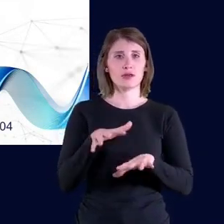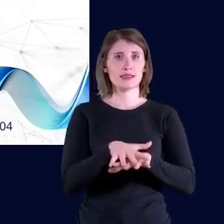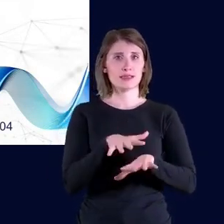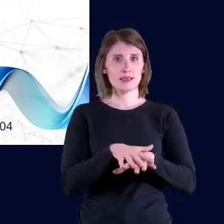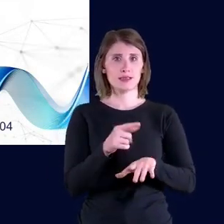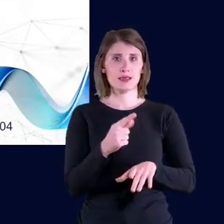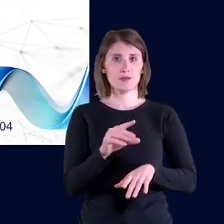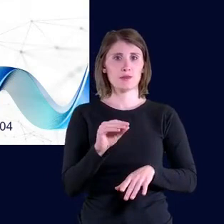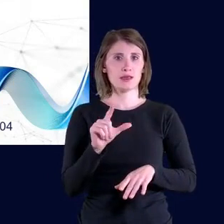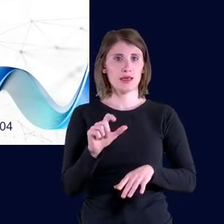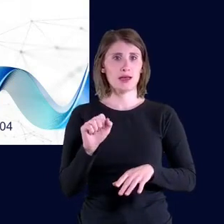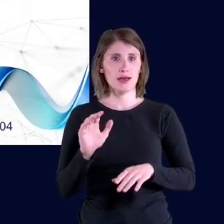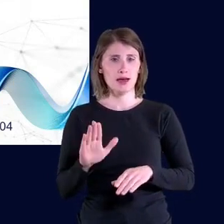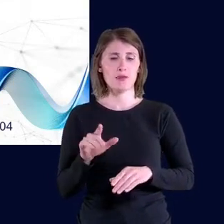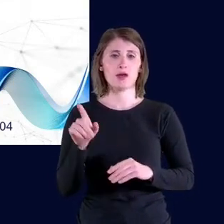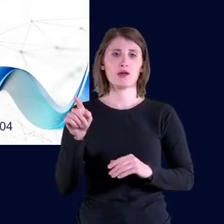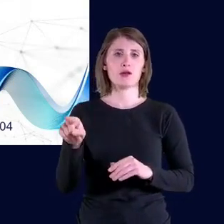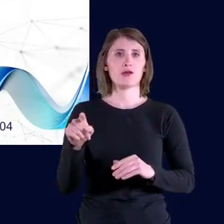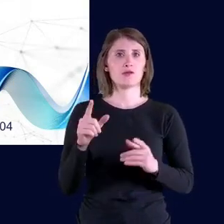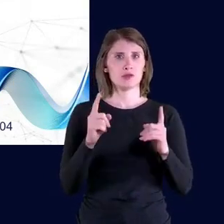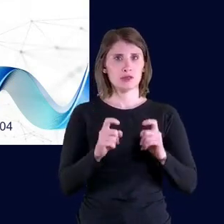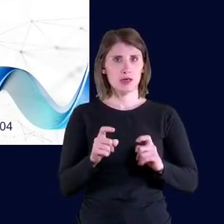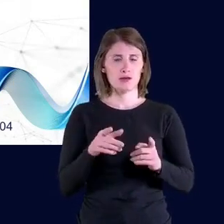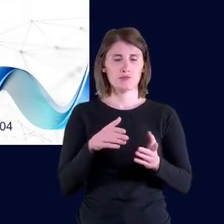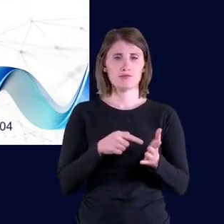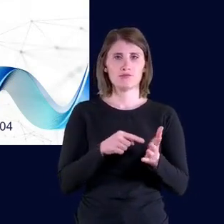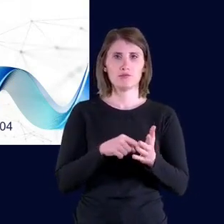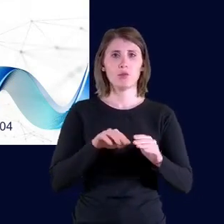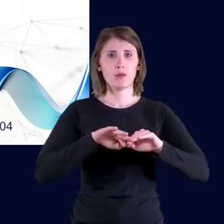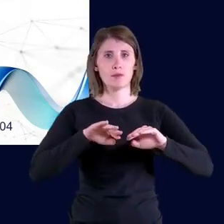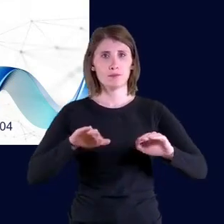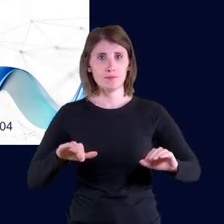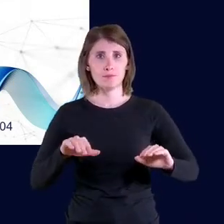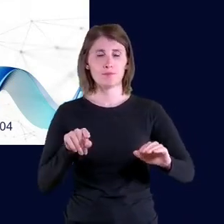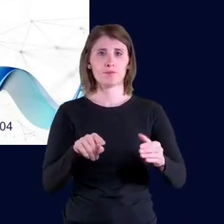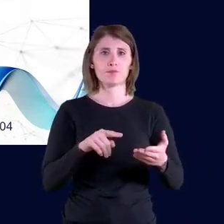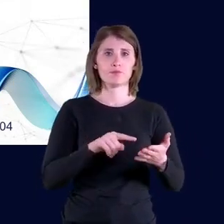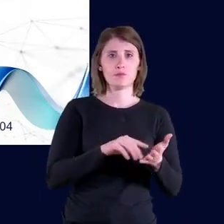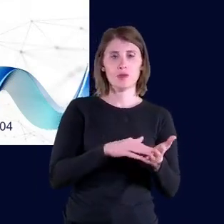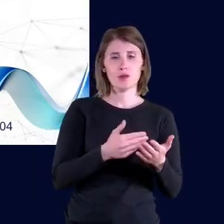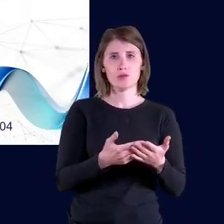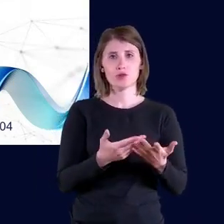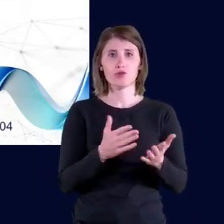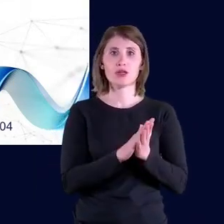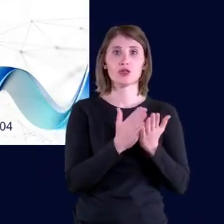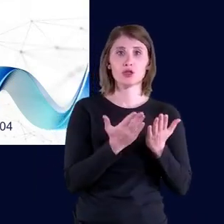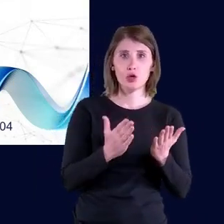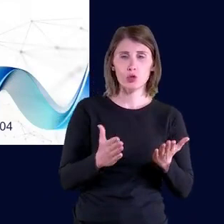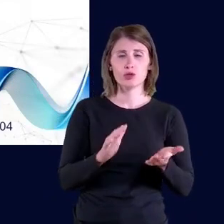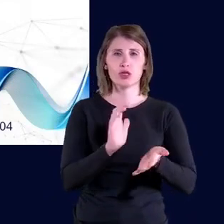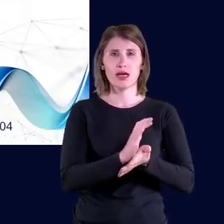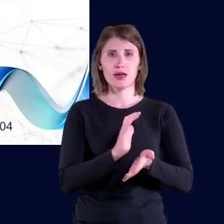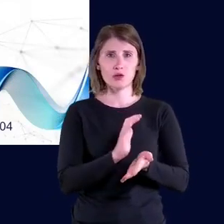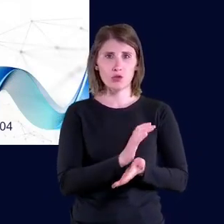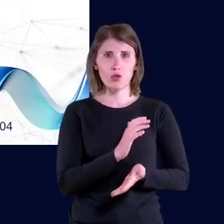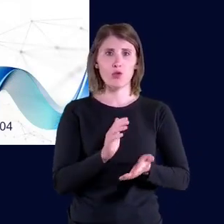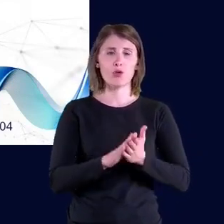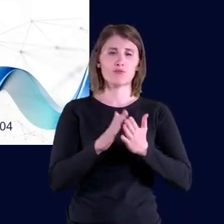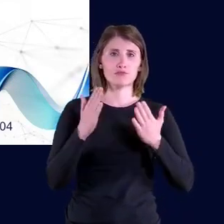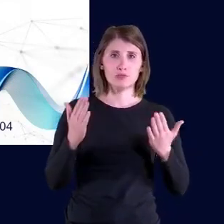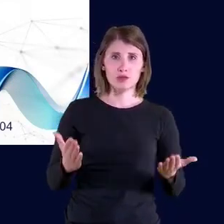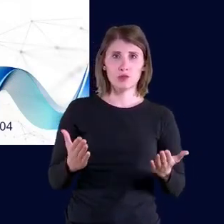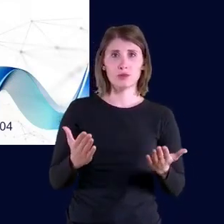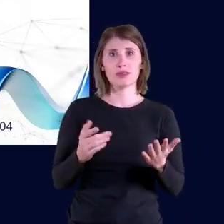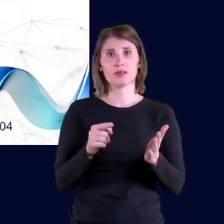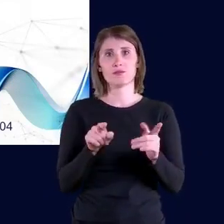system The lat od momentu selekcji obiektów do digitalizacji takich jak książki artykuły czasopisma